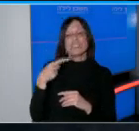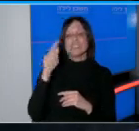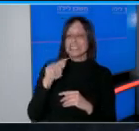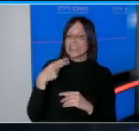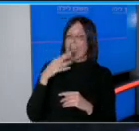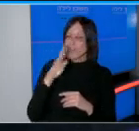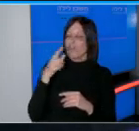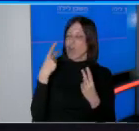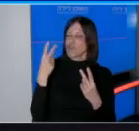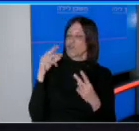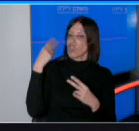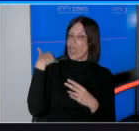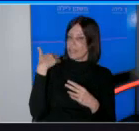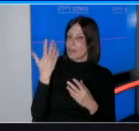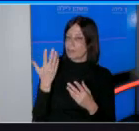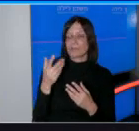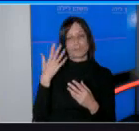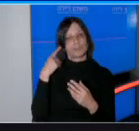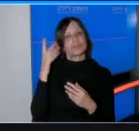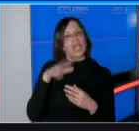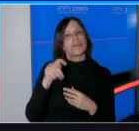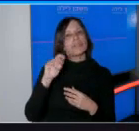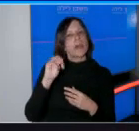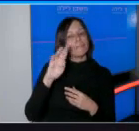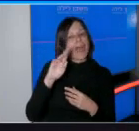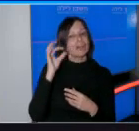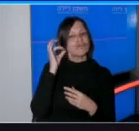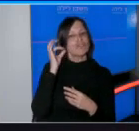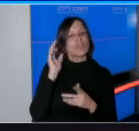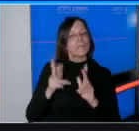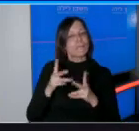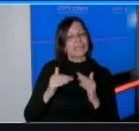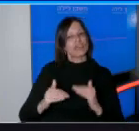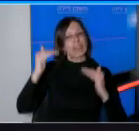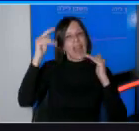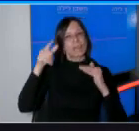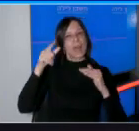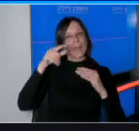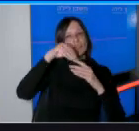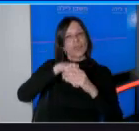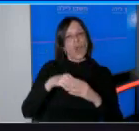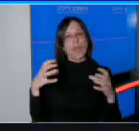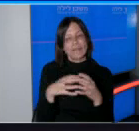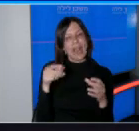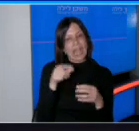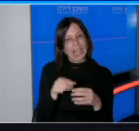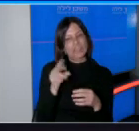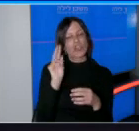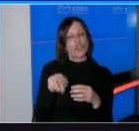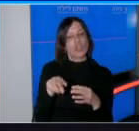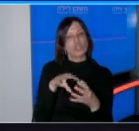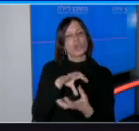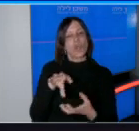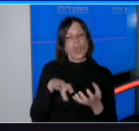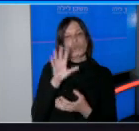מפלגה. וגם תמר, שאני חושבת שגם לי בתור ראשת מרץ, שגדלה בתוך המפלגה הזו, וגדלתי בתוך המפלגה הזו תקופה ארוכה, יש גם מורכבות גם על